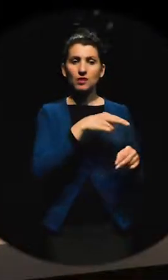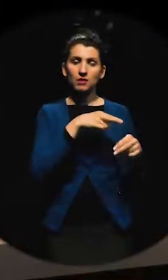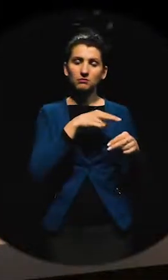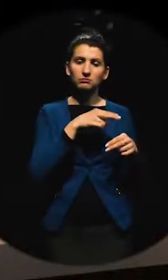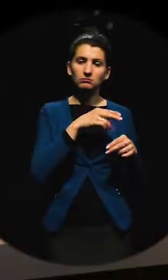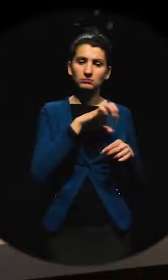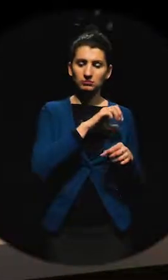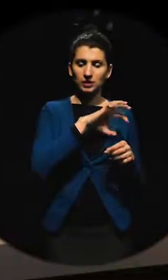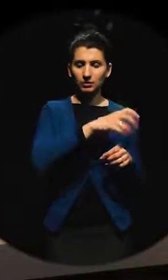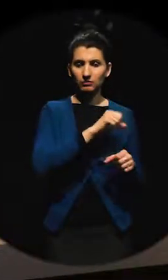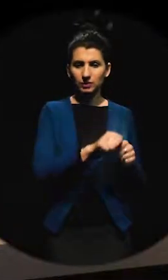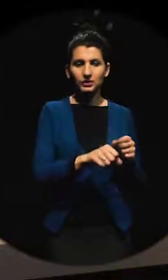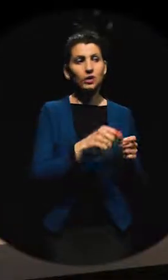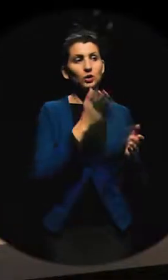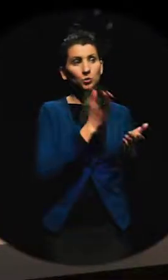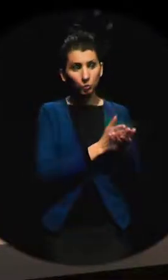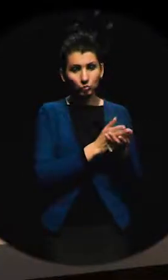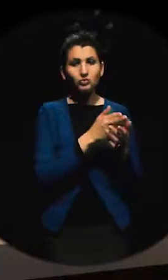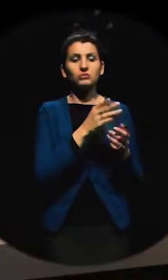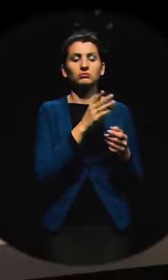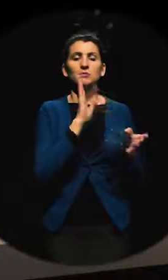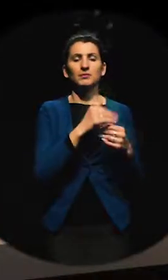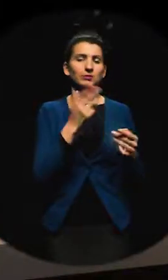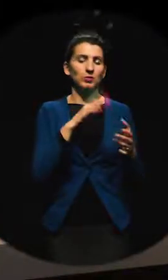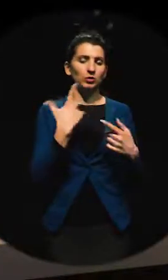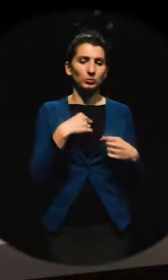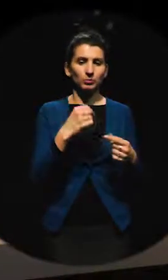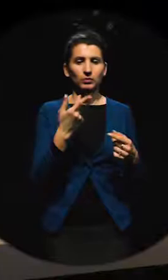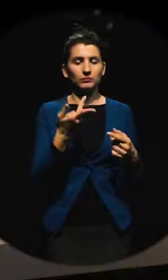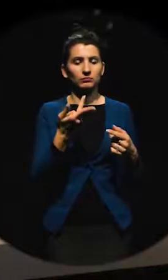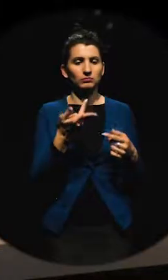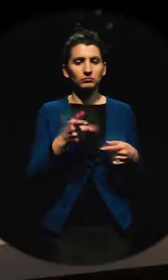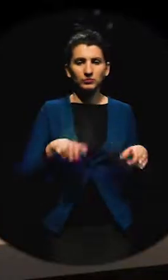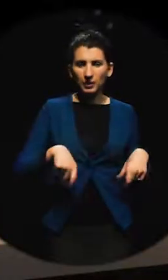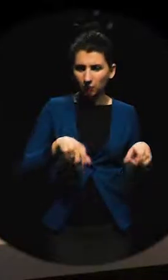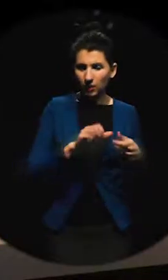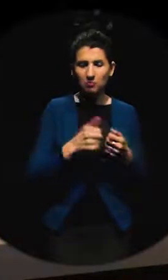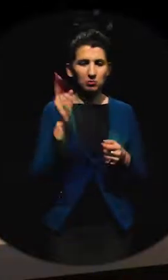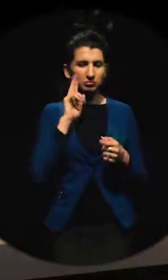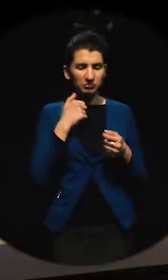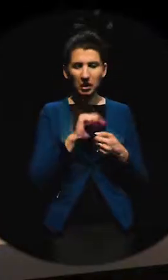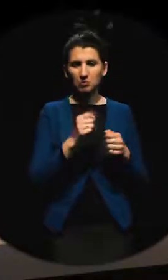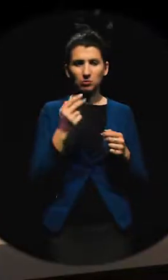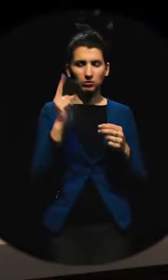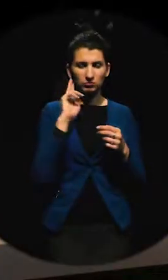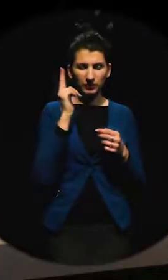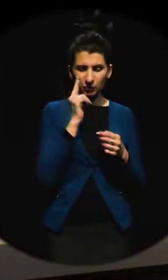nakładane na indywidualne uszkodzenie i te kategorie są definiowane społecznie i też doprowadzają